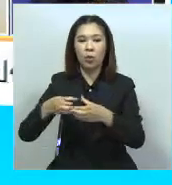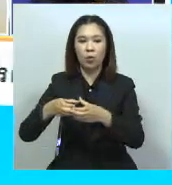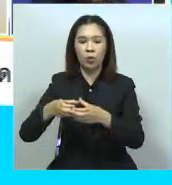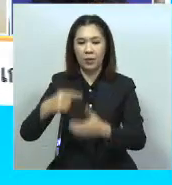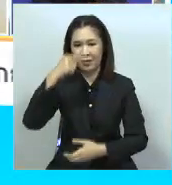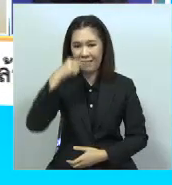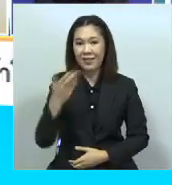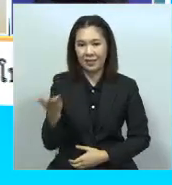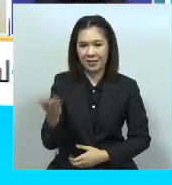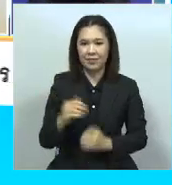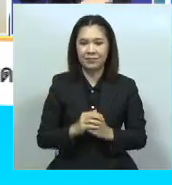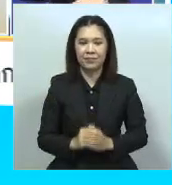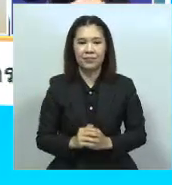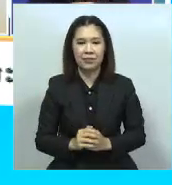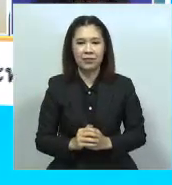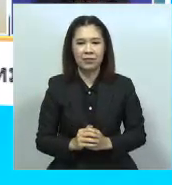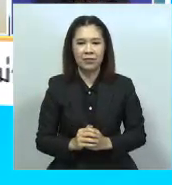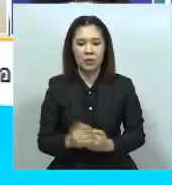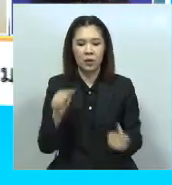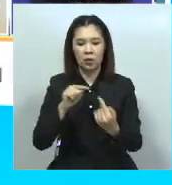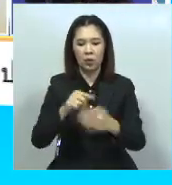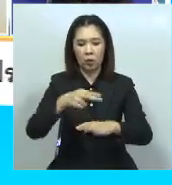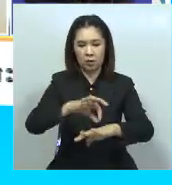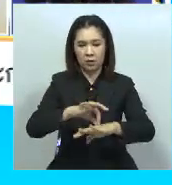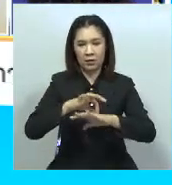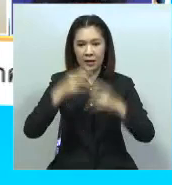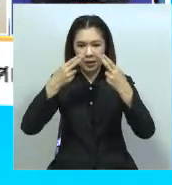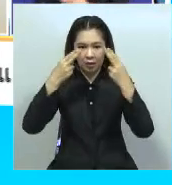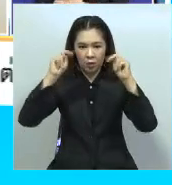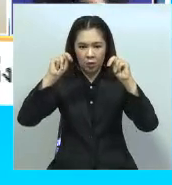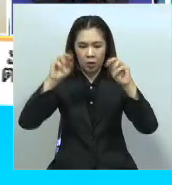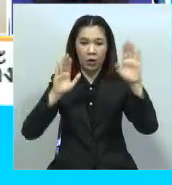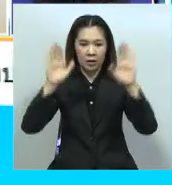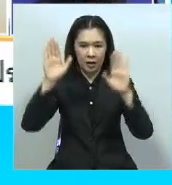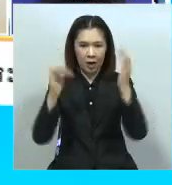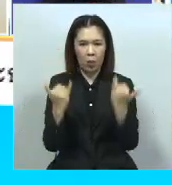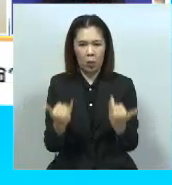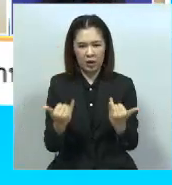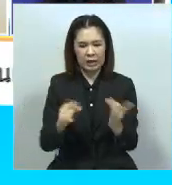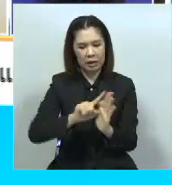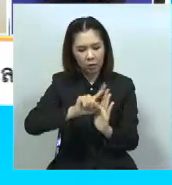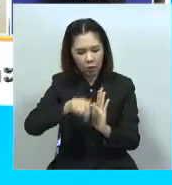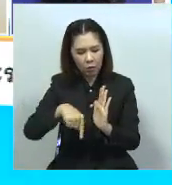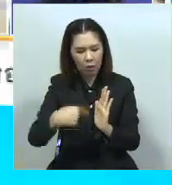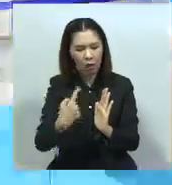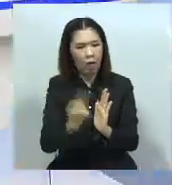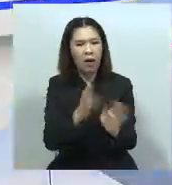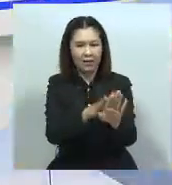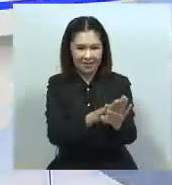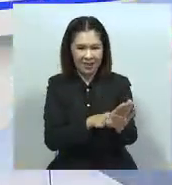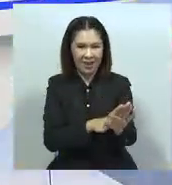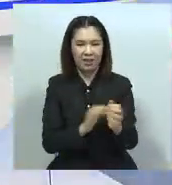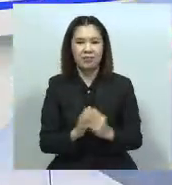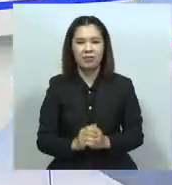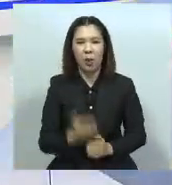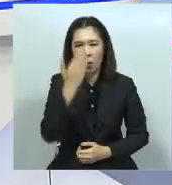ไปเมื่อสักครู่นี้นะคะว่าในส่วนของการโหวตเลือกนายกรัฐมนตรีในวันนี้เนี่ยอาจจะต้องใช้ระยะเวลาค่อนข้างที่จะยาวนานมากเหลือเกินเ